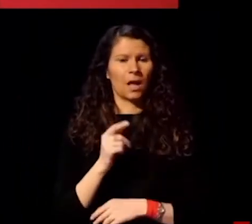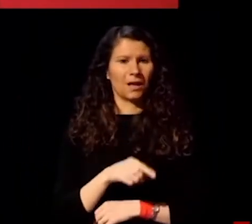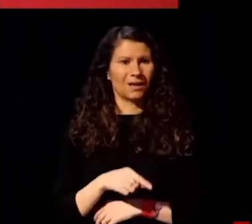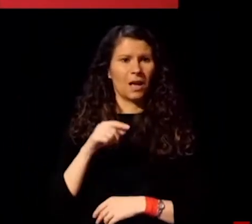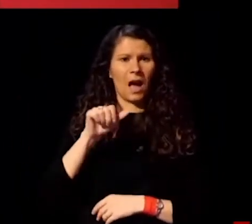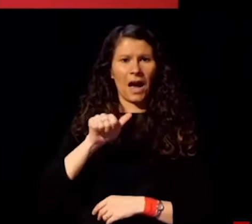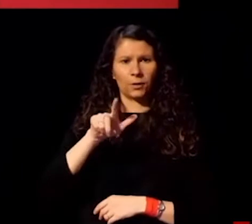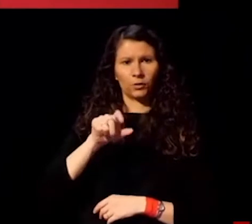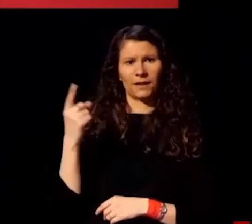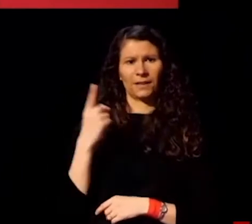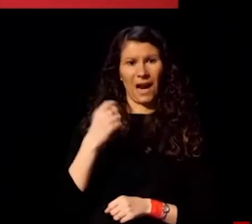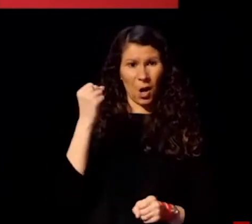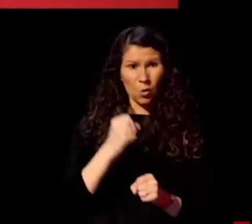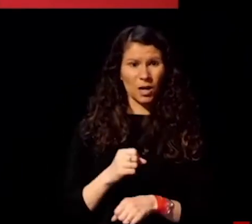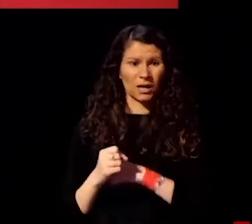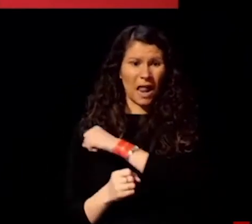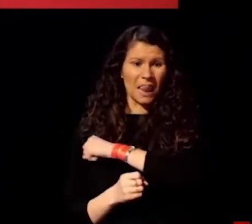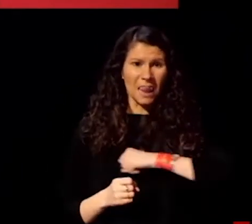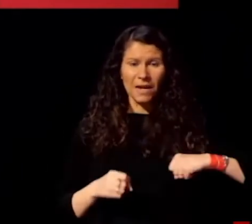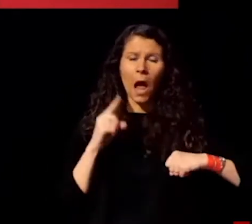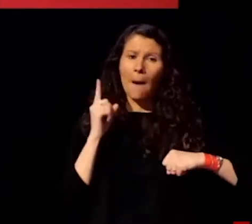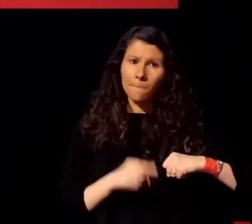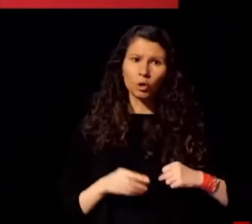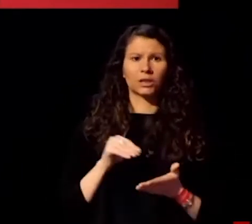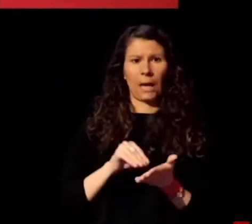jahrhundert dran sein